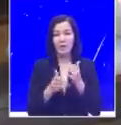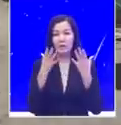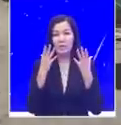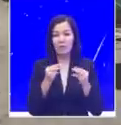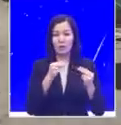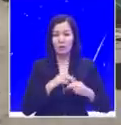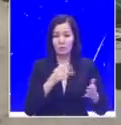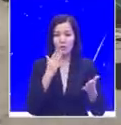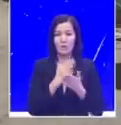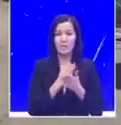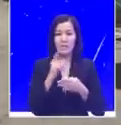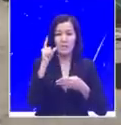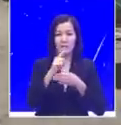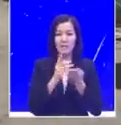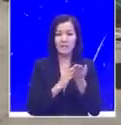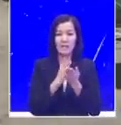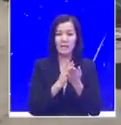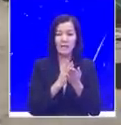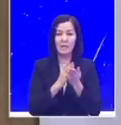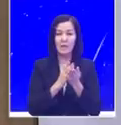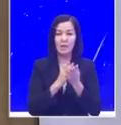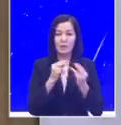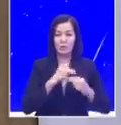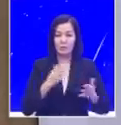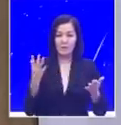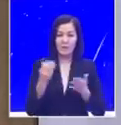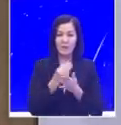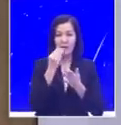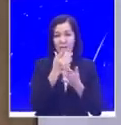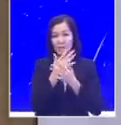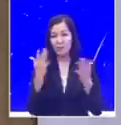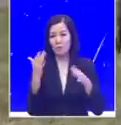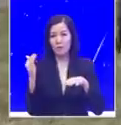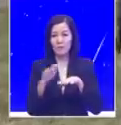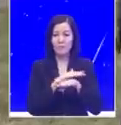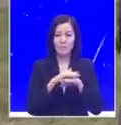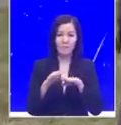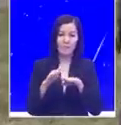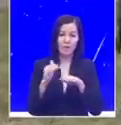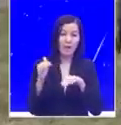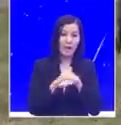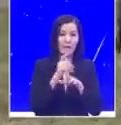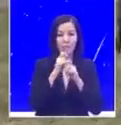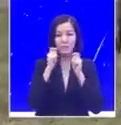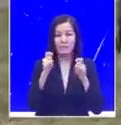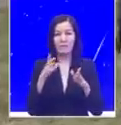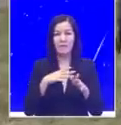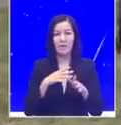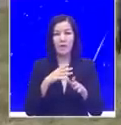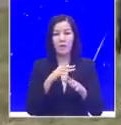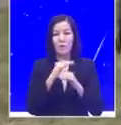етеді. Дін өкілдері олардың жұмысына бақ береке тілеп, азық-түліктерін үлестірді. Біз мына жерде көп балалы